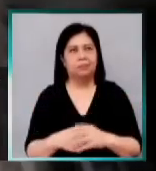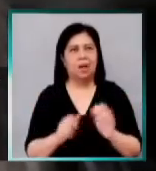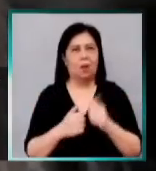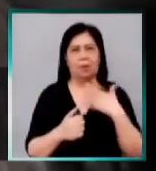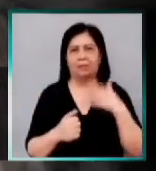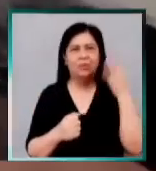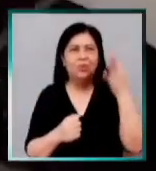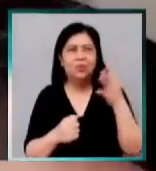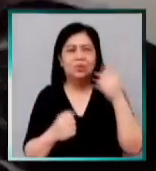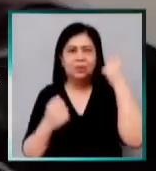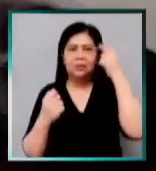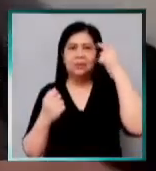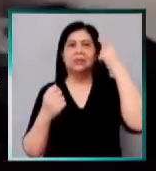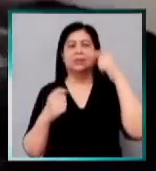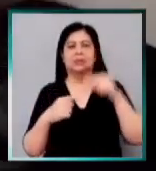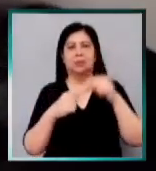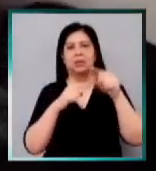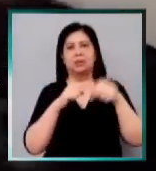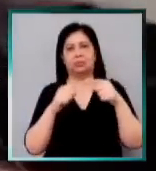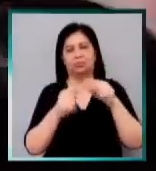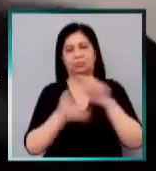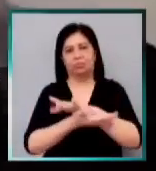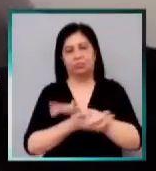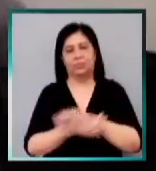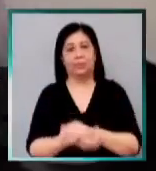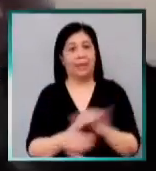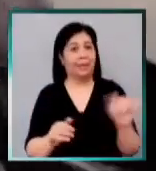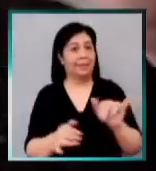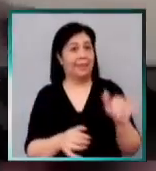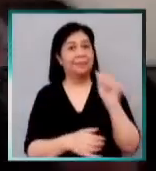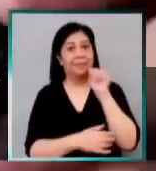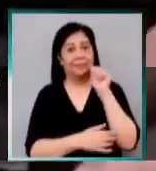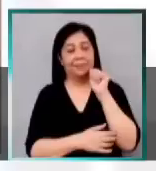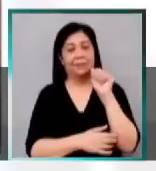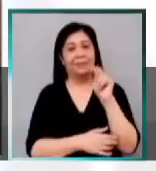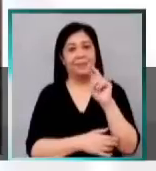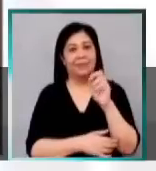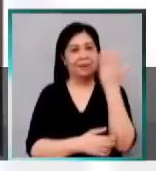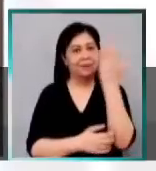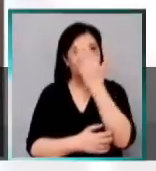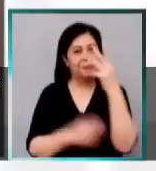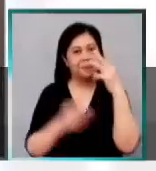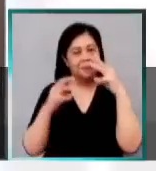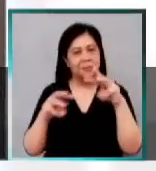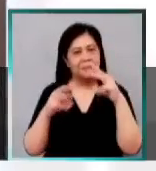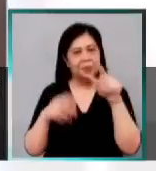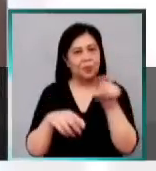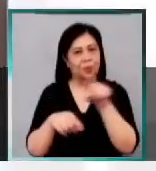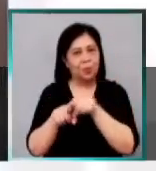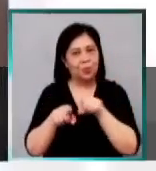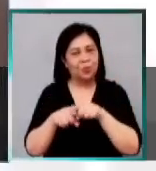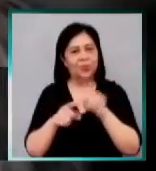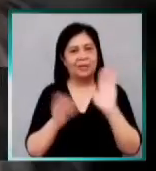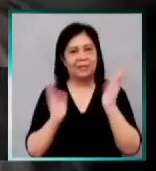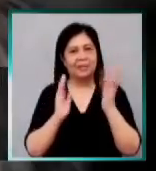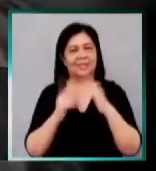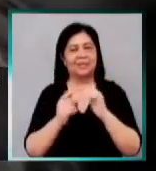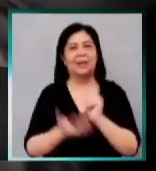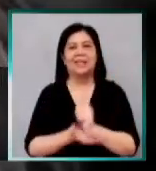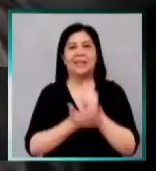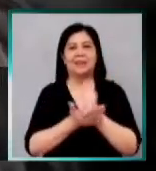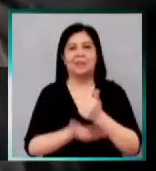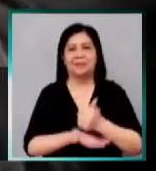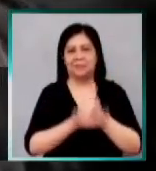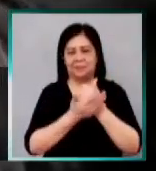na nagka-COVID. At tulad ni Andrea, panonood ng makeup tutorials din ang nagsilbing therapy niya. Pag